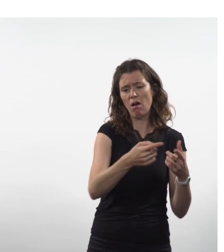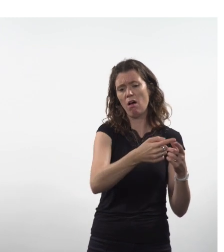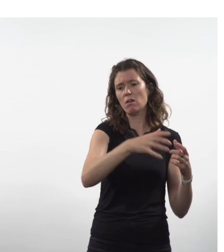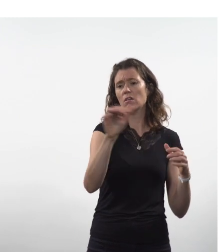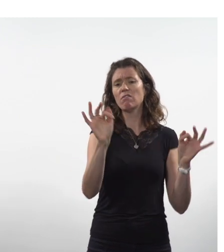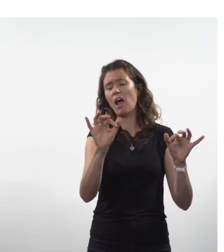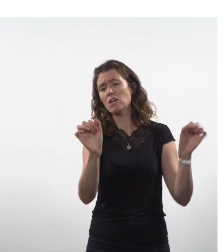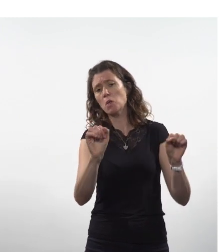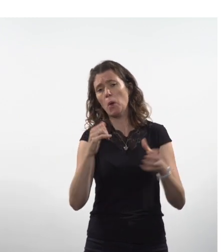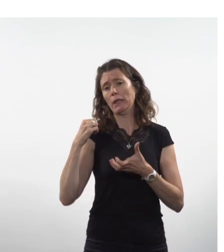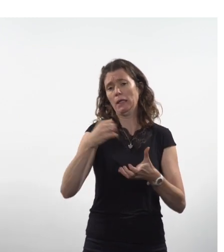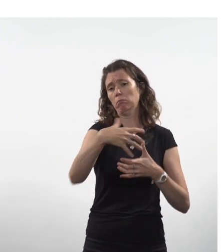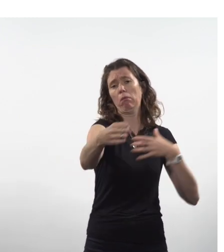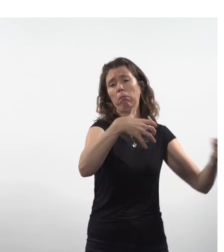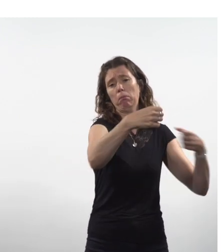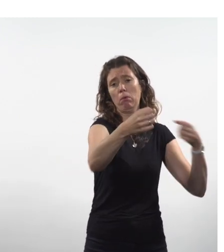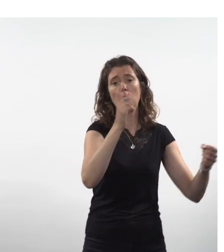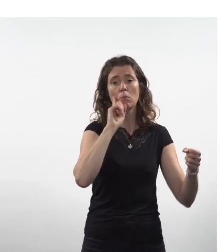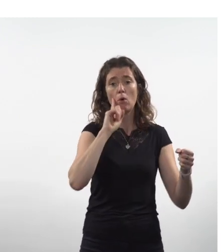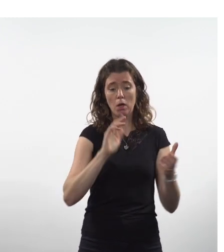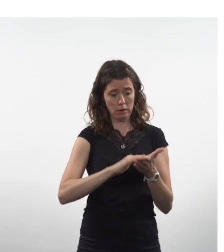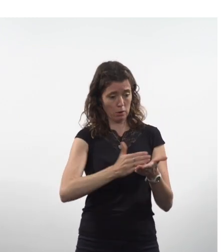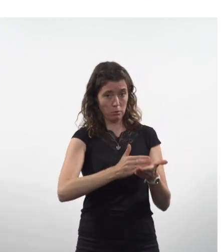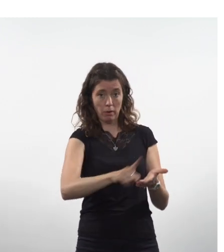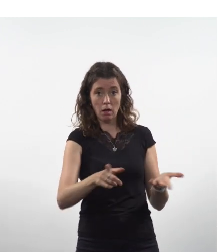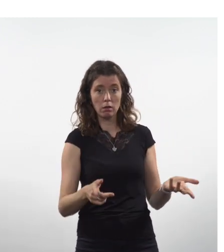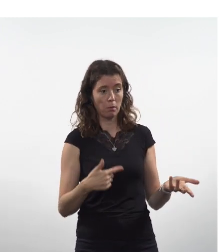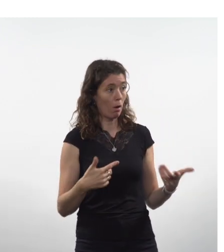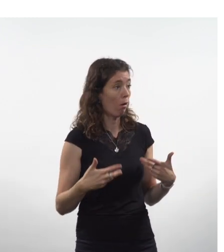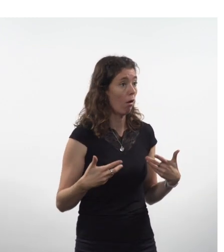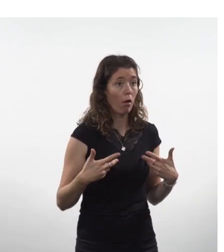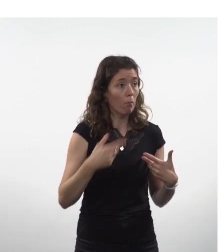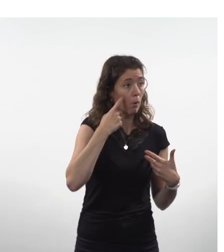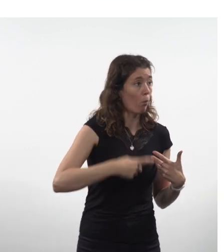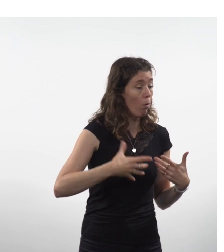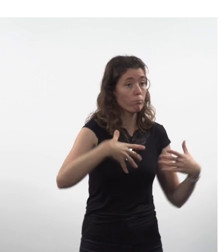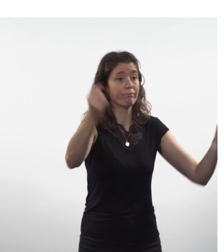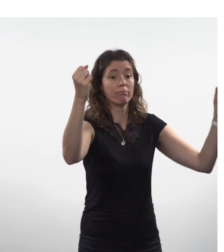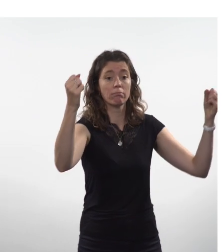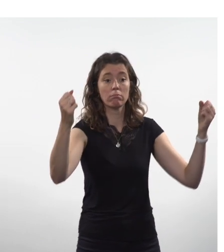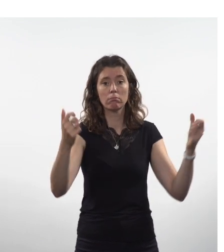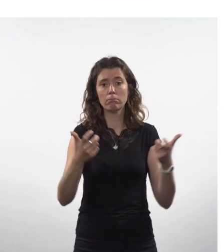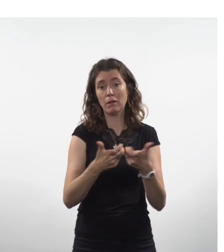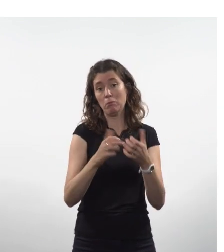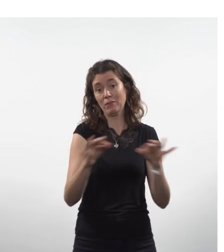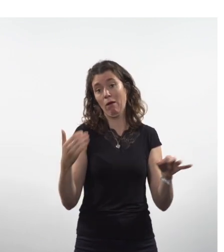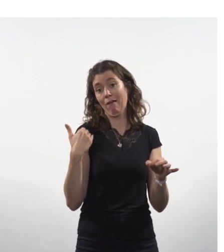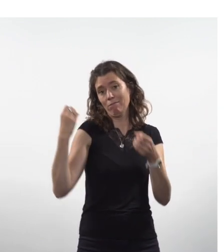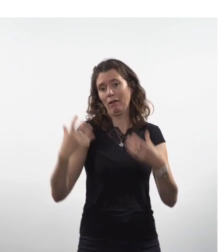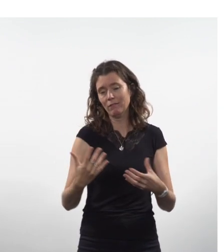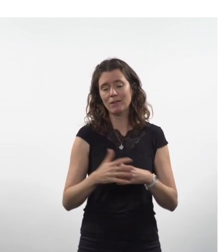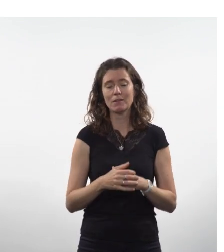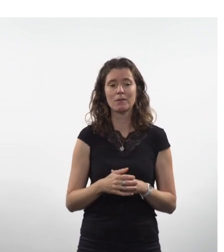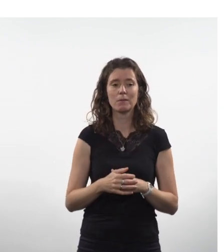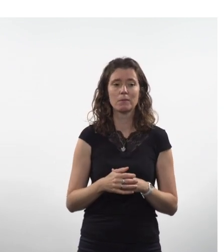d'un héritage parce que on a évité de leur traduire ce qui risquait de les avantager. Encore une histoire très récente. Et puis,